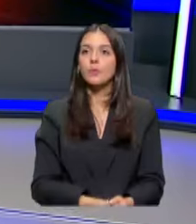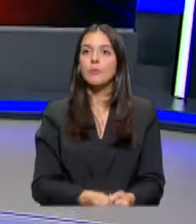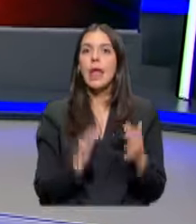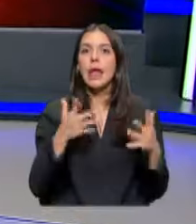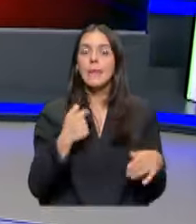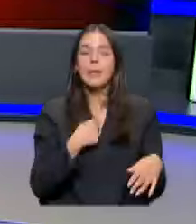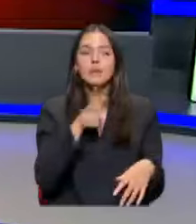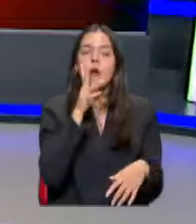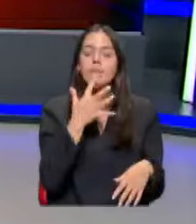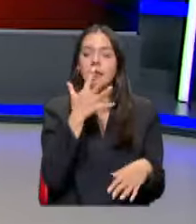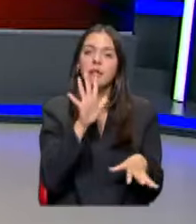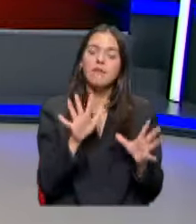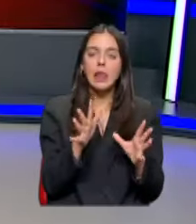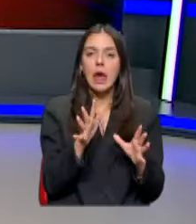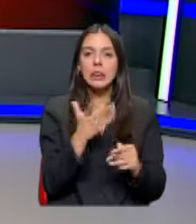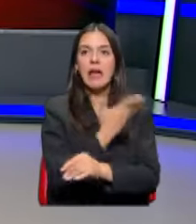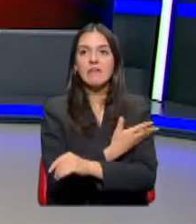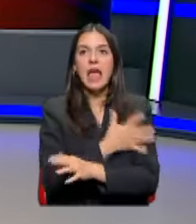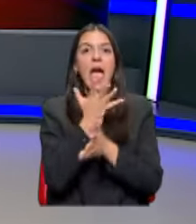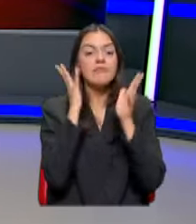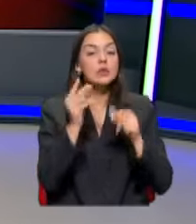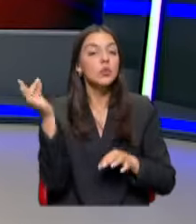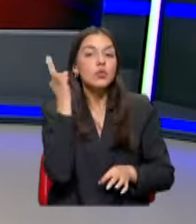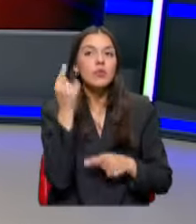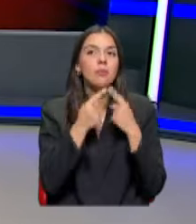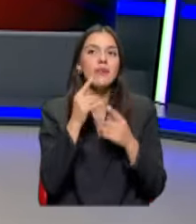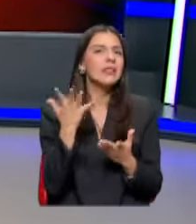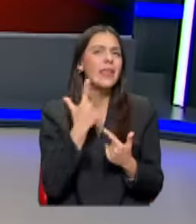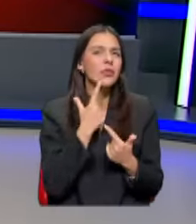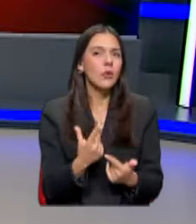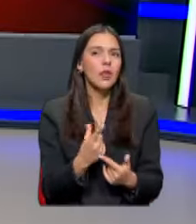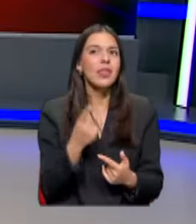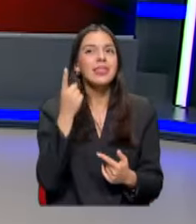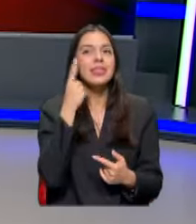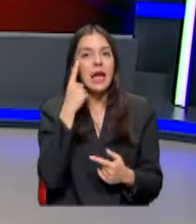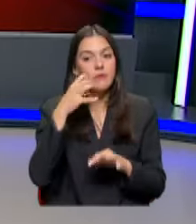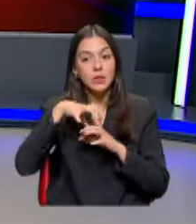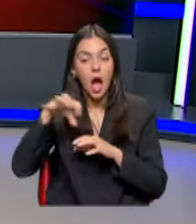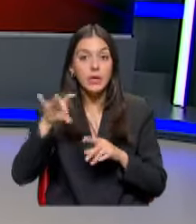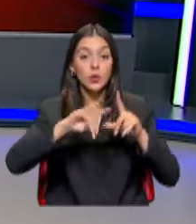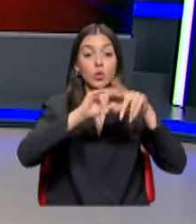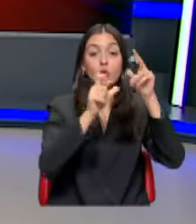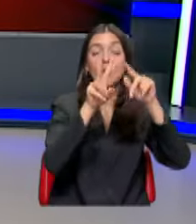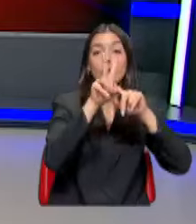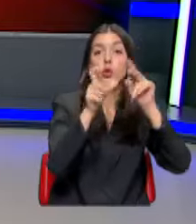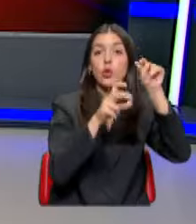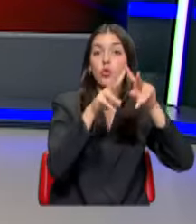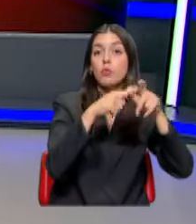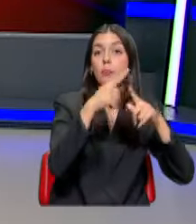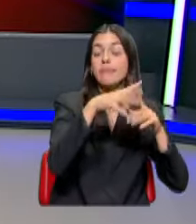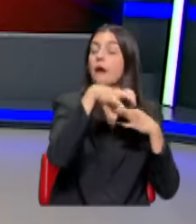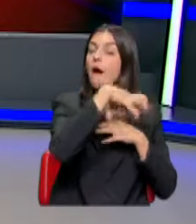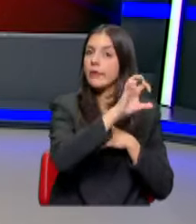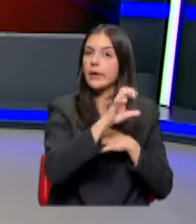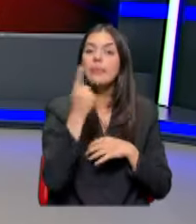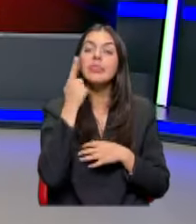Herhalde benim son 5 yıldır falan vatandaştan en çok duyduğum laf ne diyorlar? Devlet ayrı, hükümet ayrı diyorlar. Efendim devlet kurumlarından